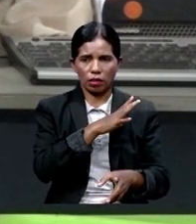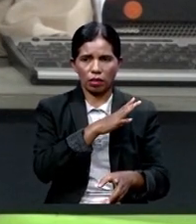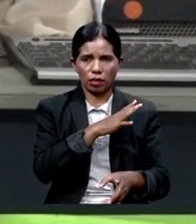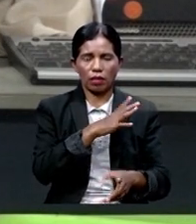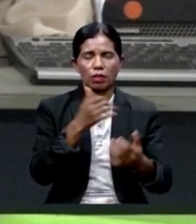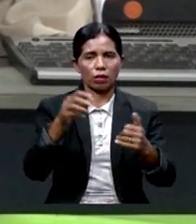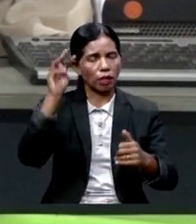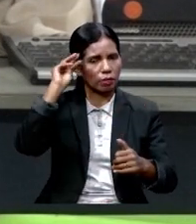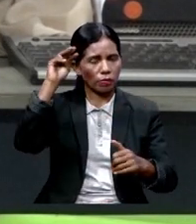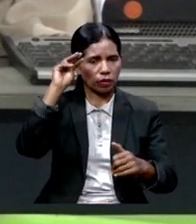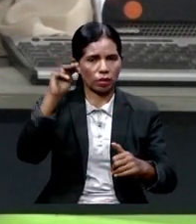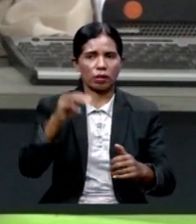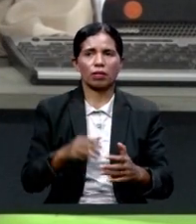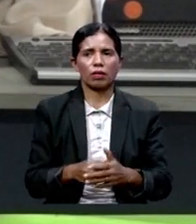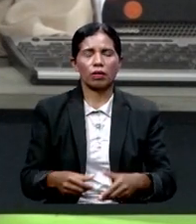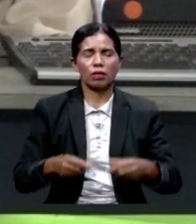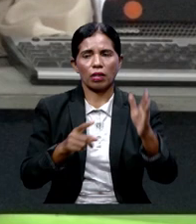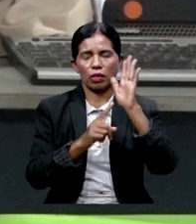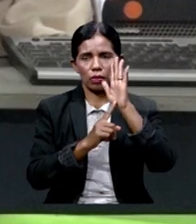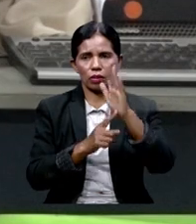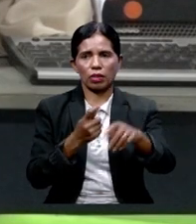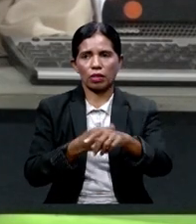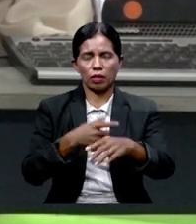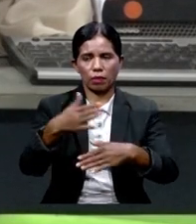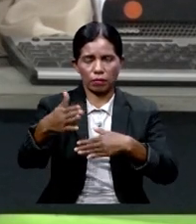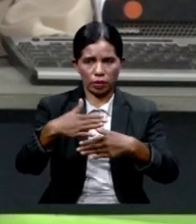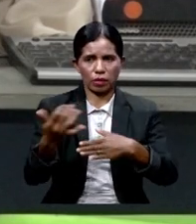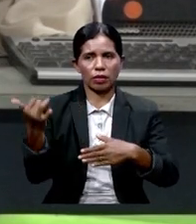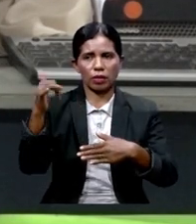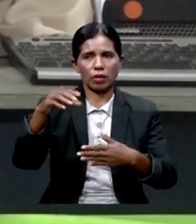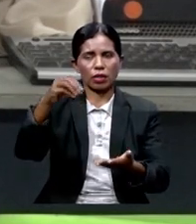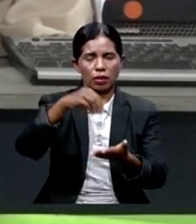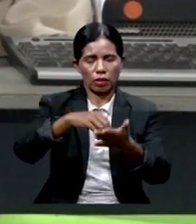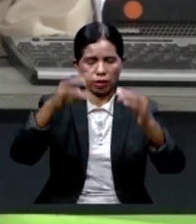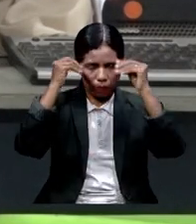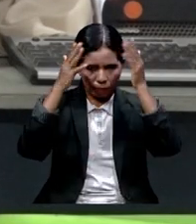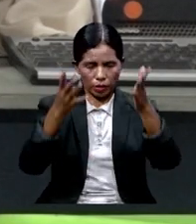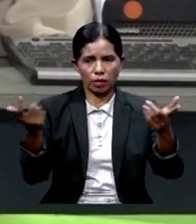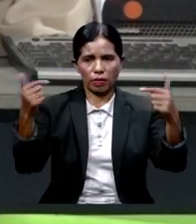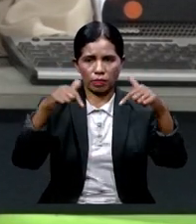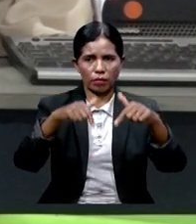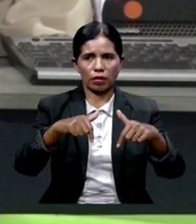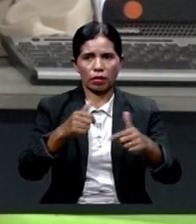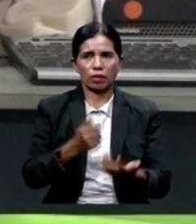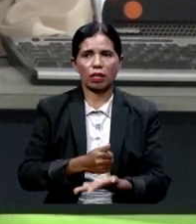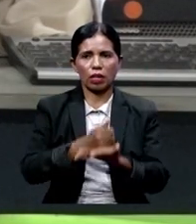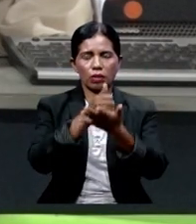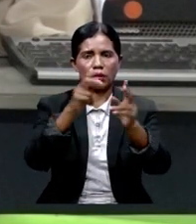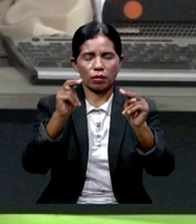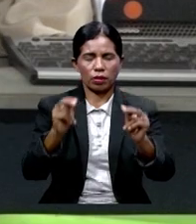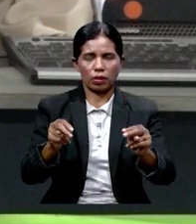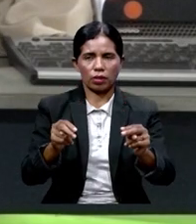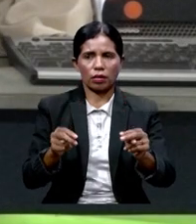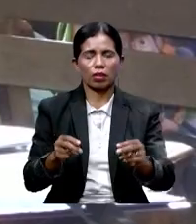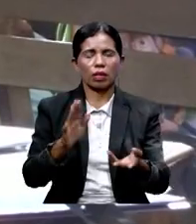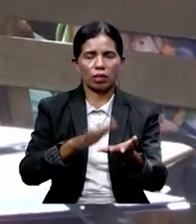agora ministério fosayon kata ke tempo barak sira se destaka tan profesor ruma mai hodi atende necessidade urgente neve ma